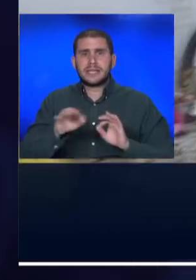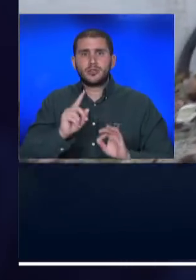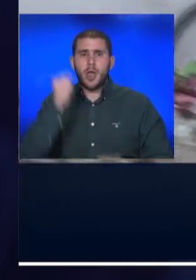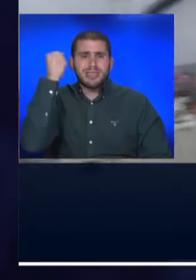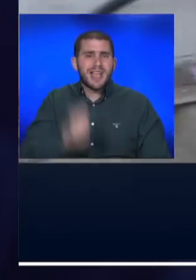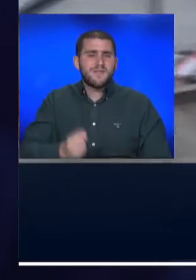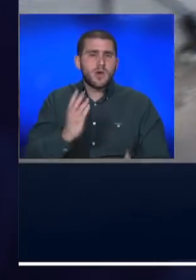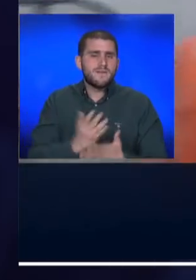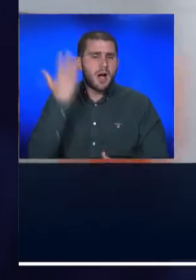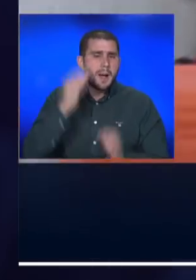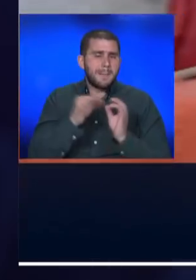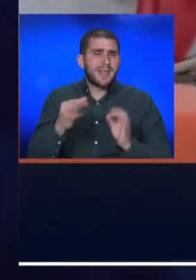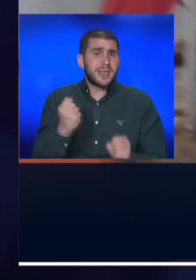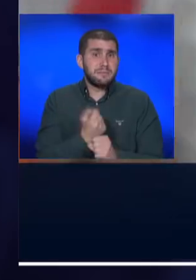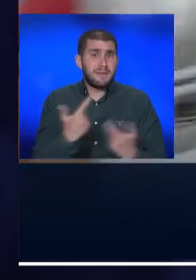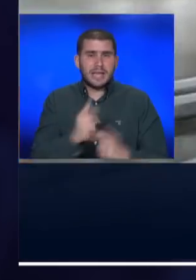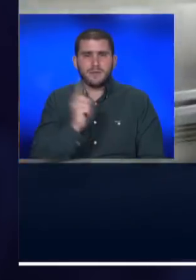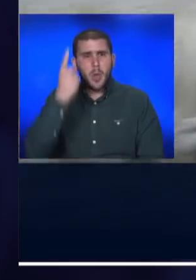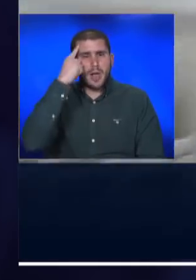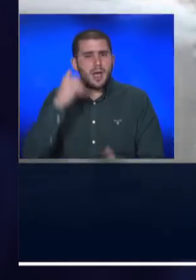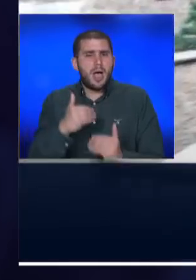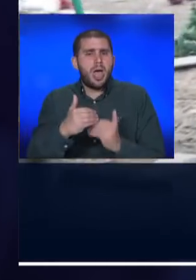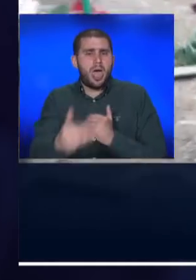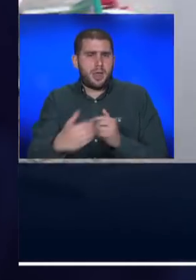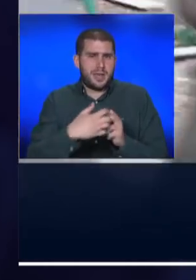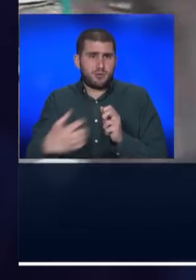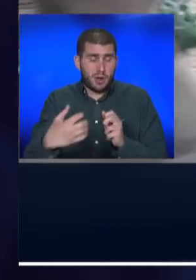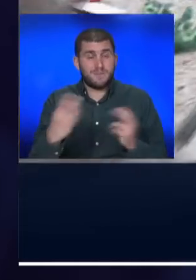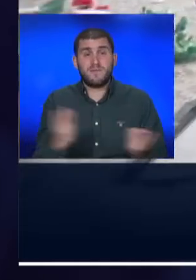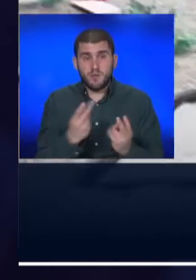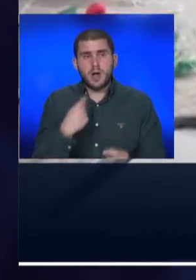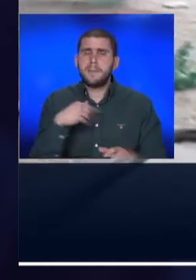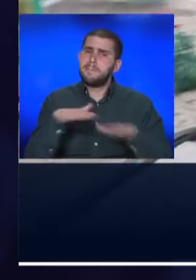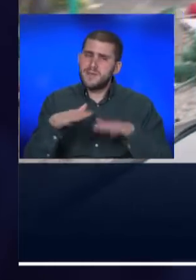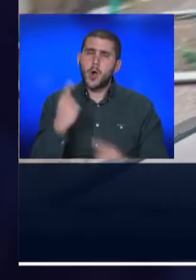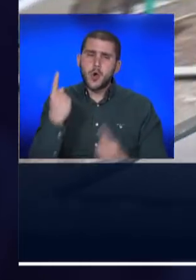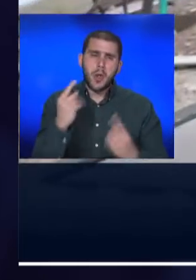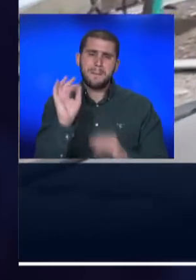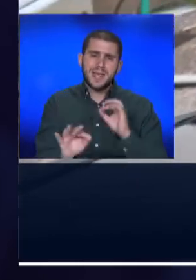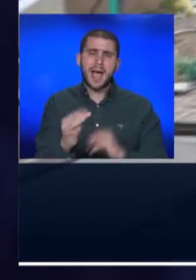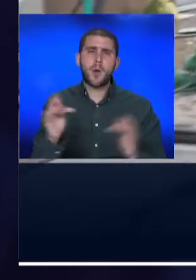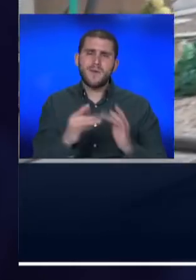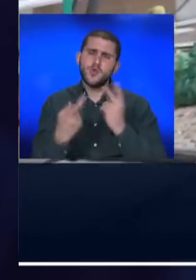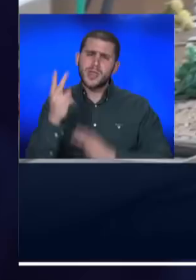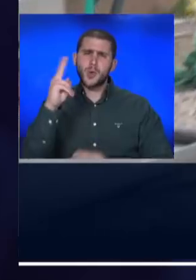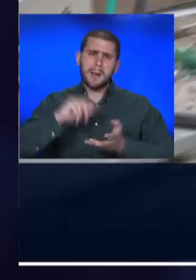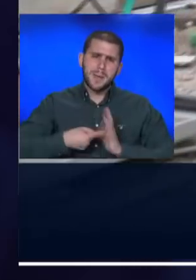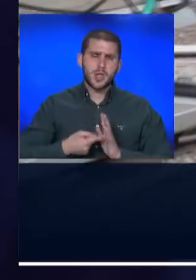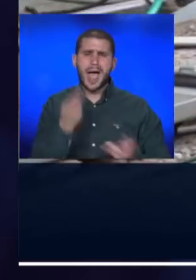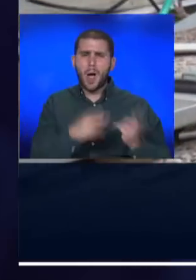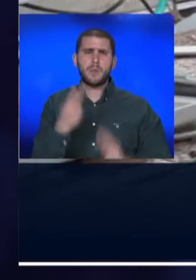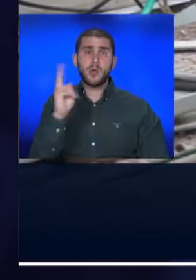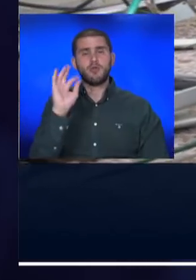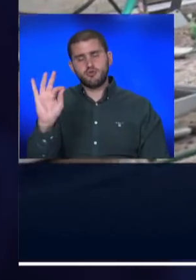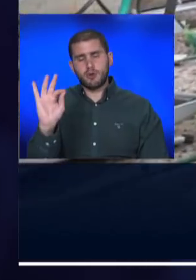של המבצע, כי אף אחד לא יודע שהוא יימשך עד רגע זה. וכמובן שאני מברך על כל פגיעה באויב, וכמה שיותר מטרות, וכמה שיותר הרוגים מהאויב, הכל